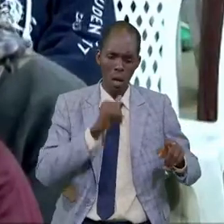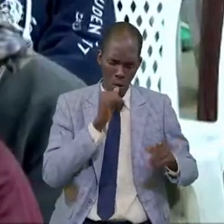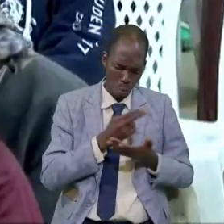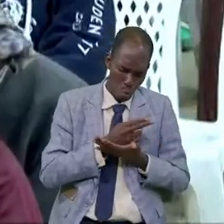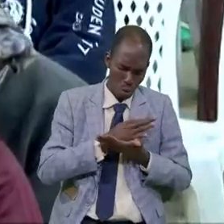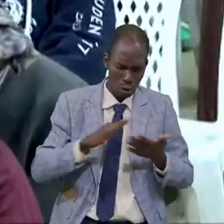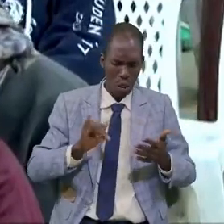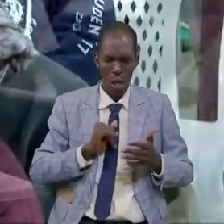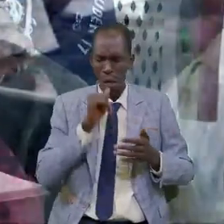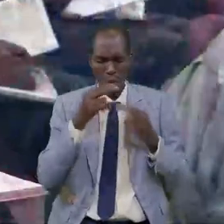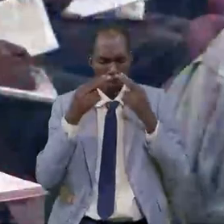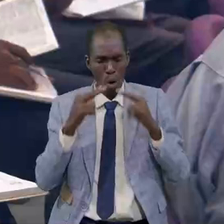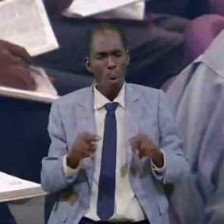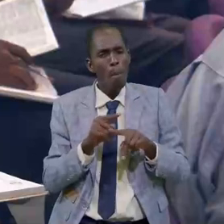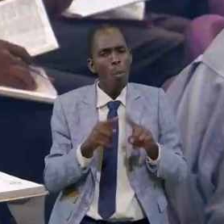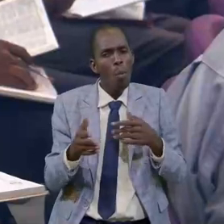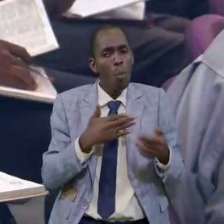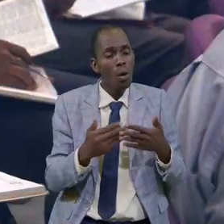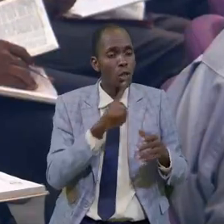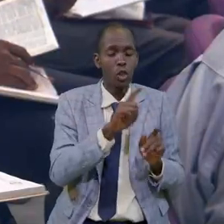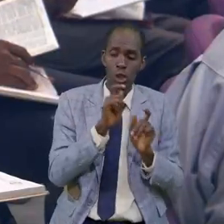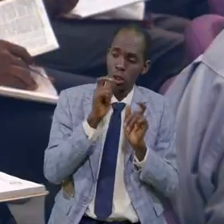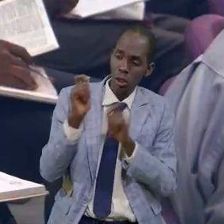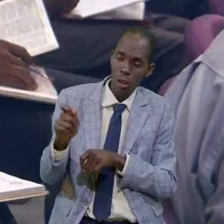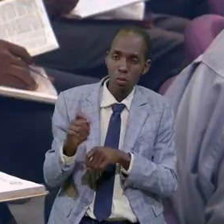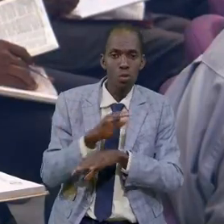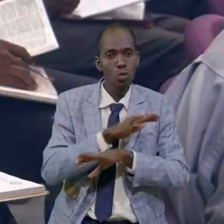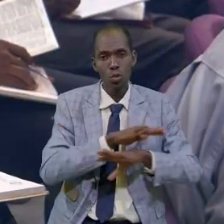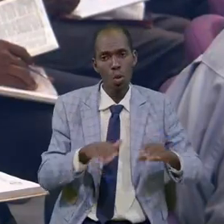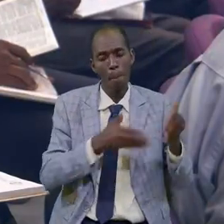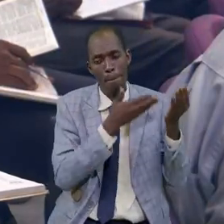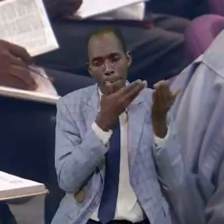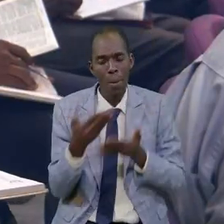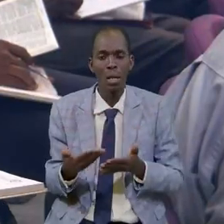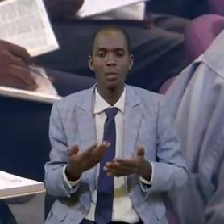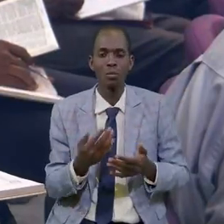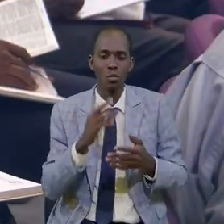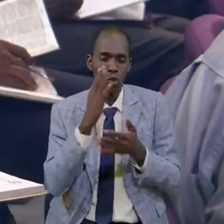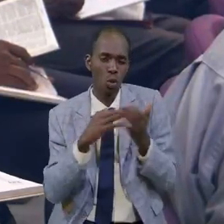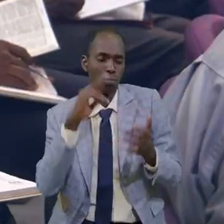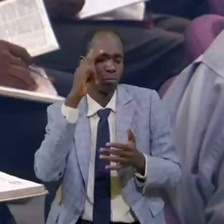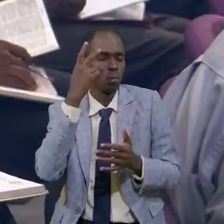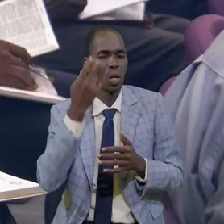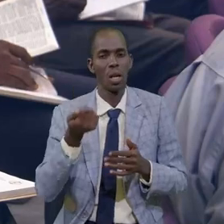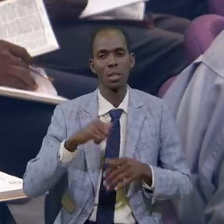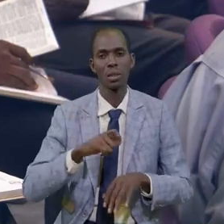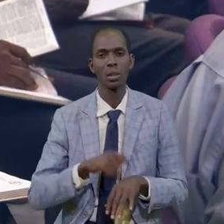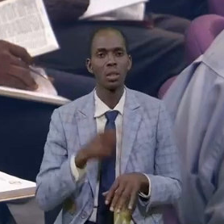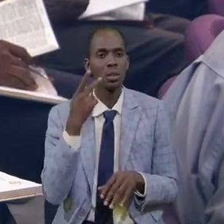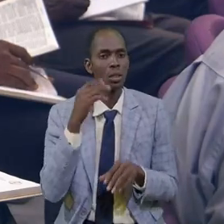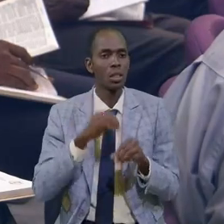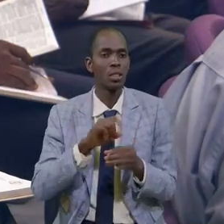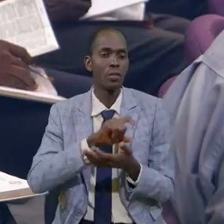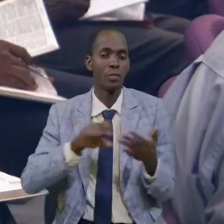nous donnons, que cela n'apporte pas un scandale. Alors voyons le verset 18. 18